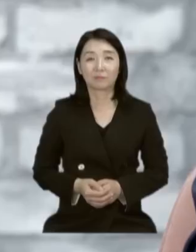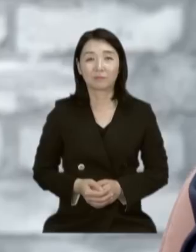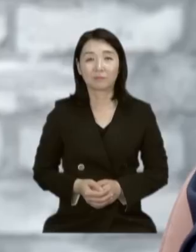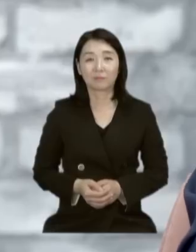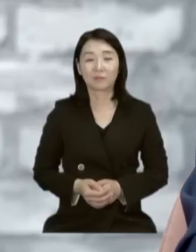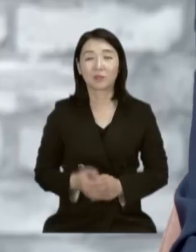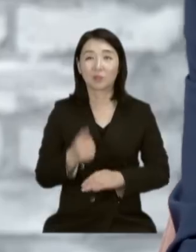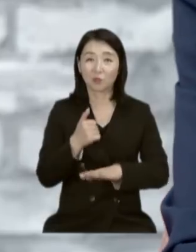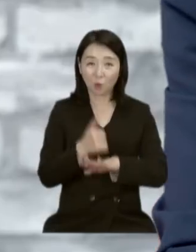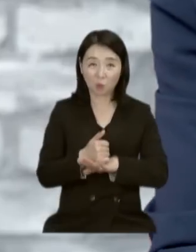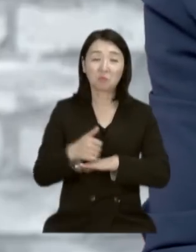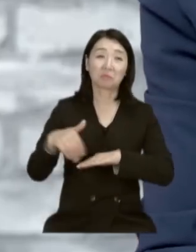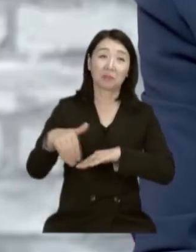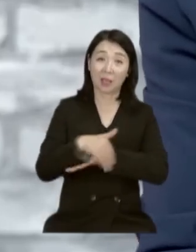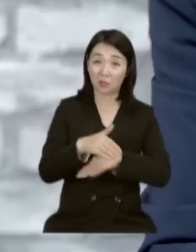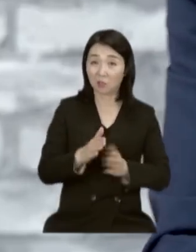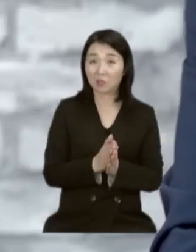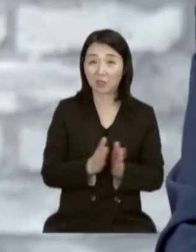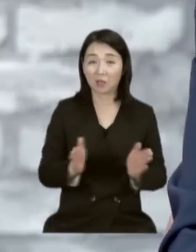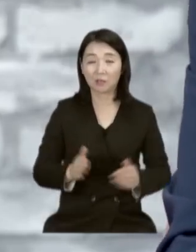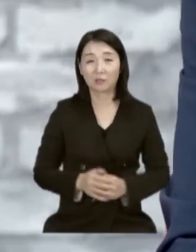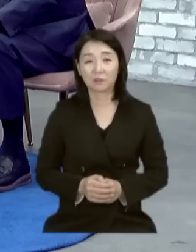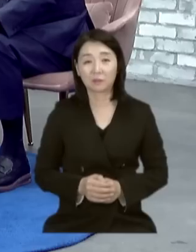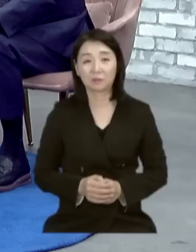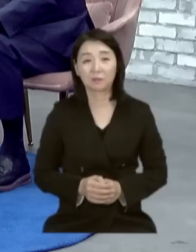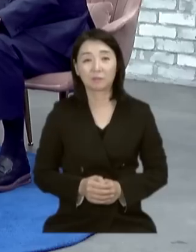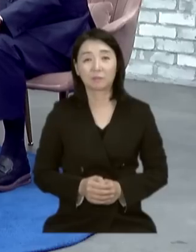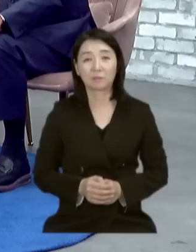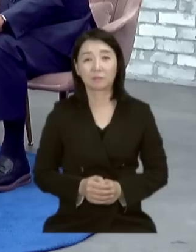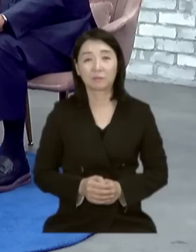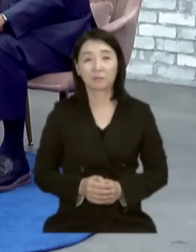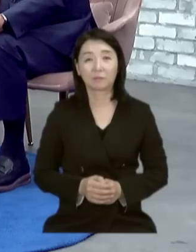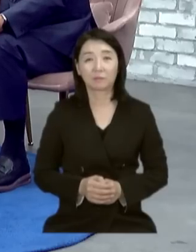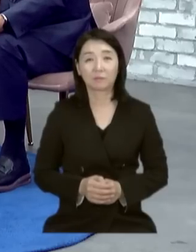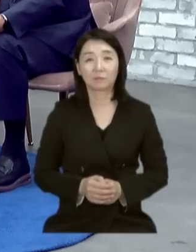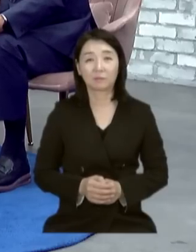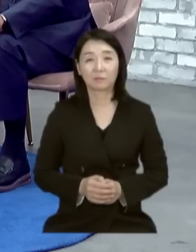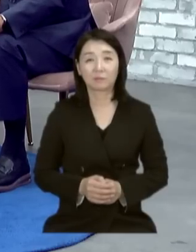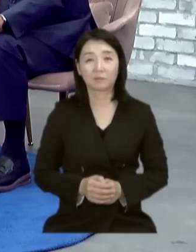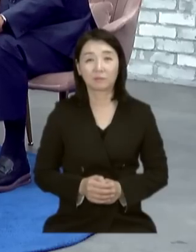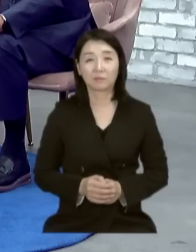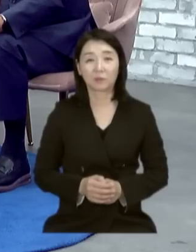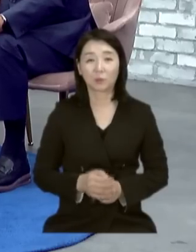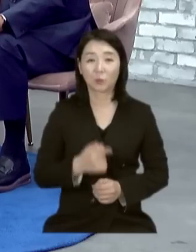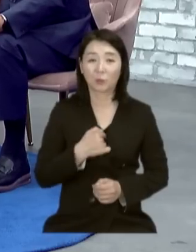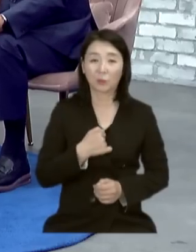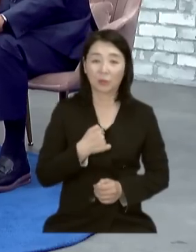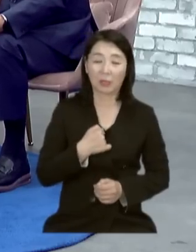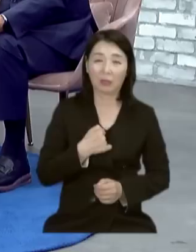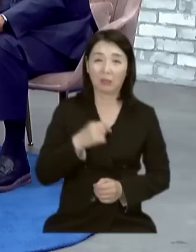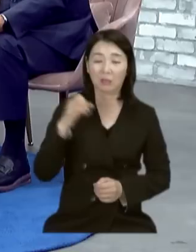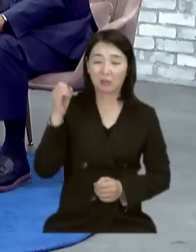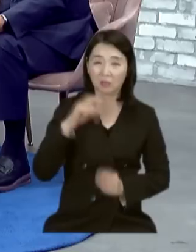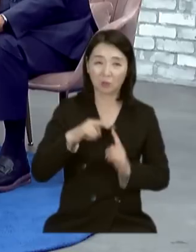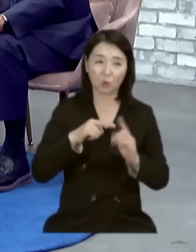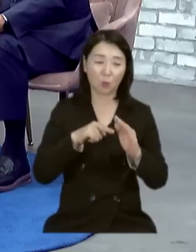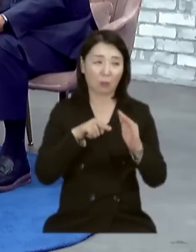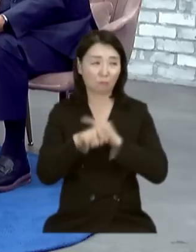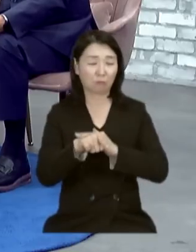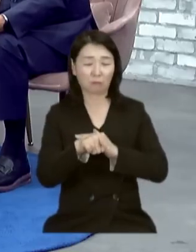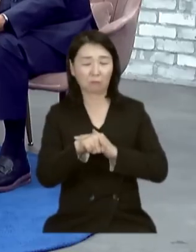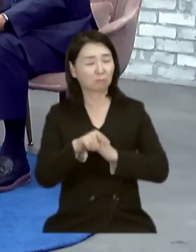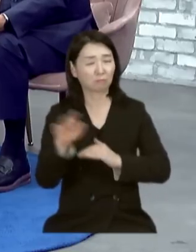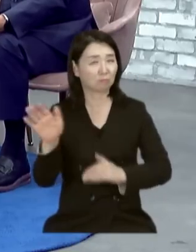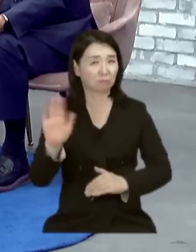있었죠. 그래서 다니시게 되신 거예요, 장로님께서? 예, 그런 말씀도 있었고요. 네. 어머니의 권유? 그렇다고 제가 또 넌시 또 교회를 가는